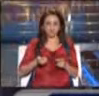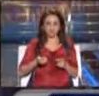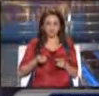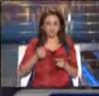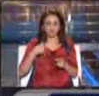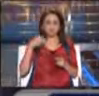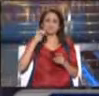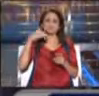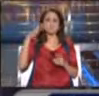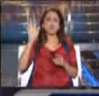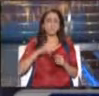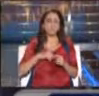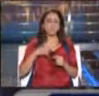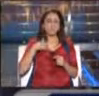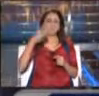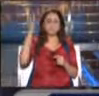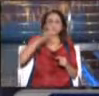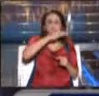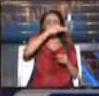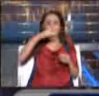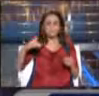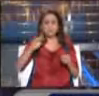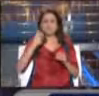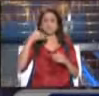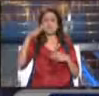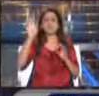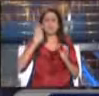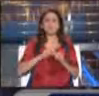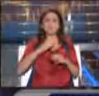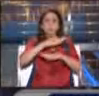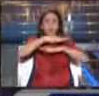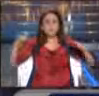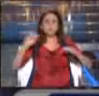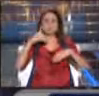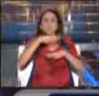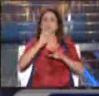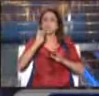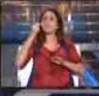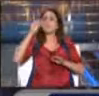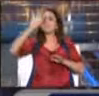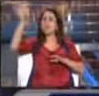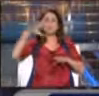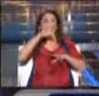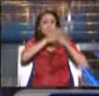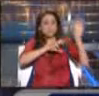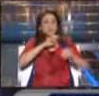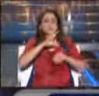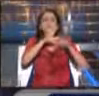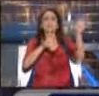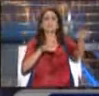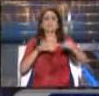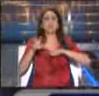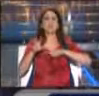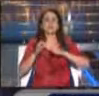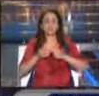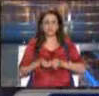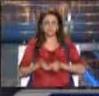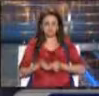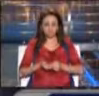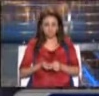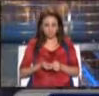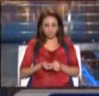ولا احط له بقى لا استراتيجيه ولا خط ولا حاجه، انت خد الحته دي. واكم